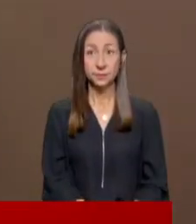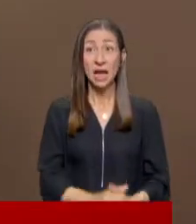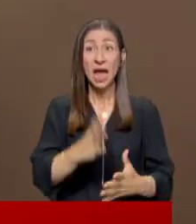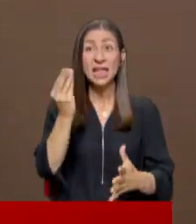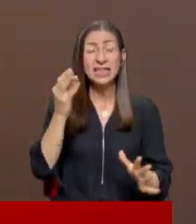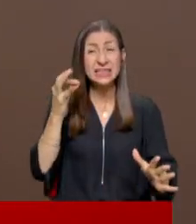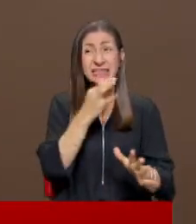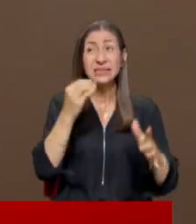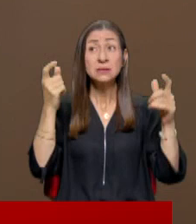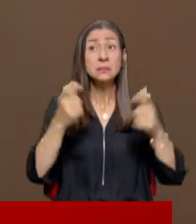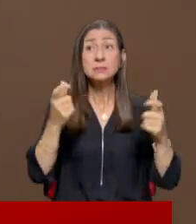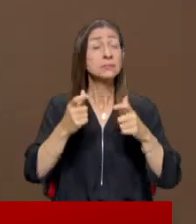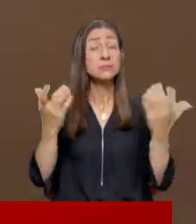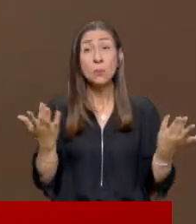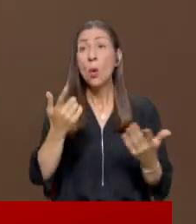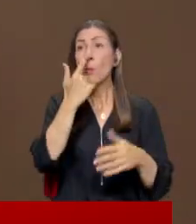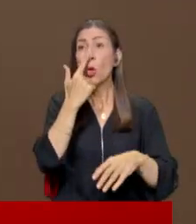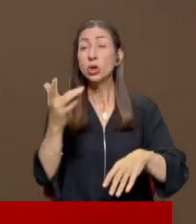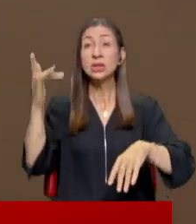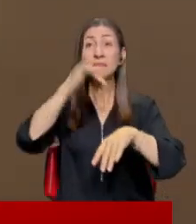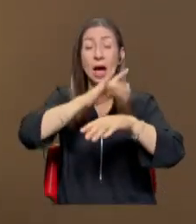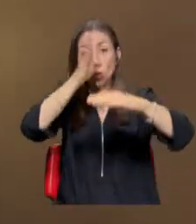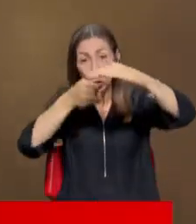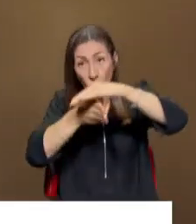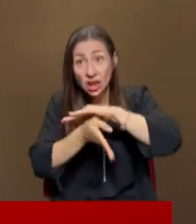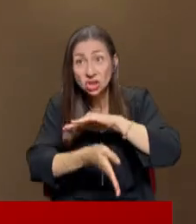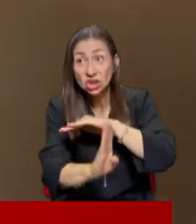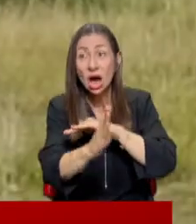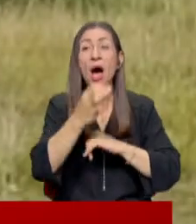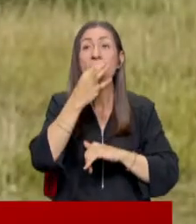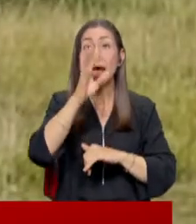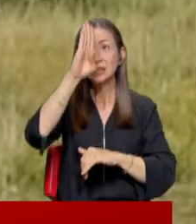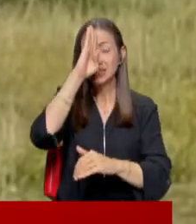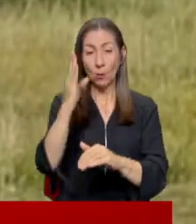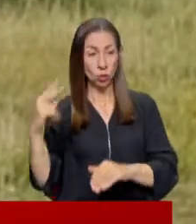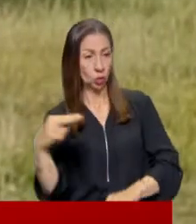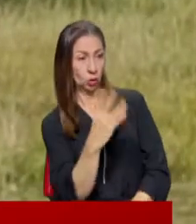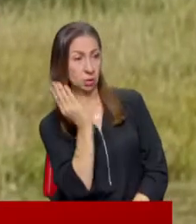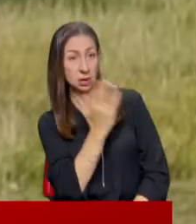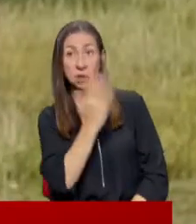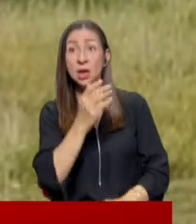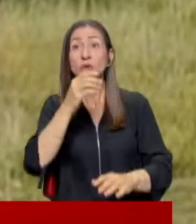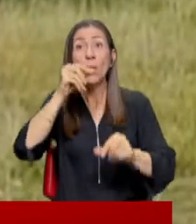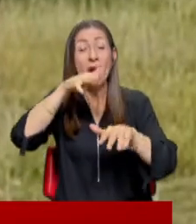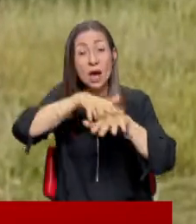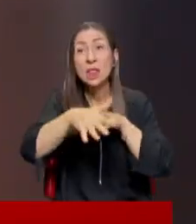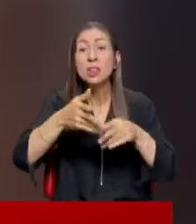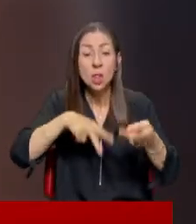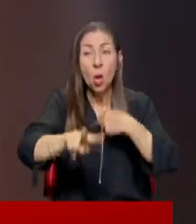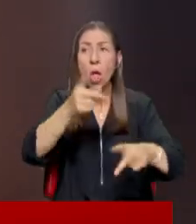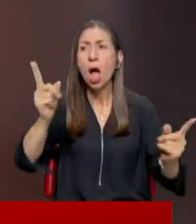En kritik yerlerden biri ise Bolu Dağı tüneli çıkışıydı. Ankara-İstanbul yönü heyelanla trafiğe